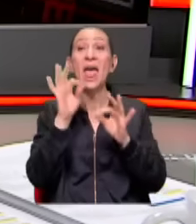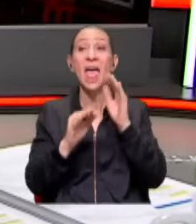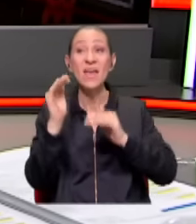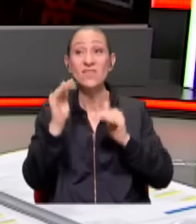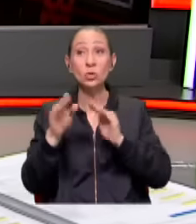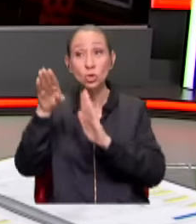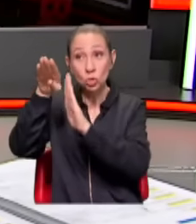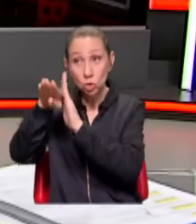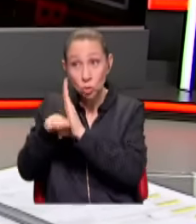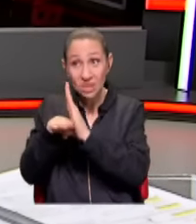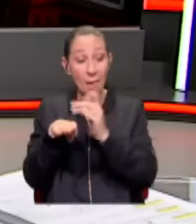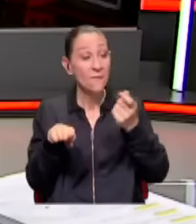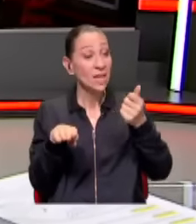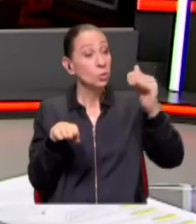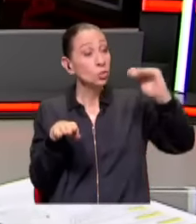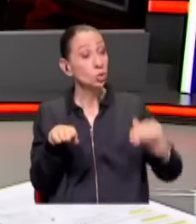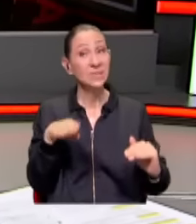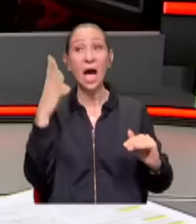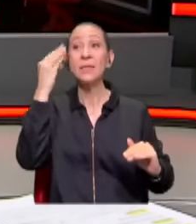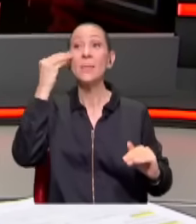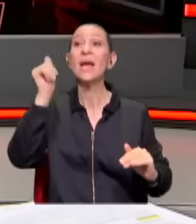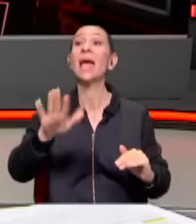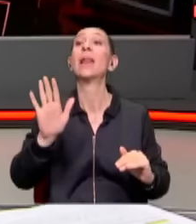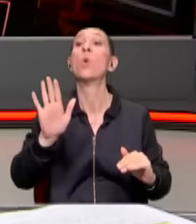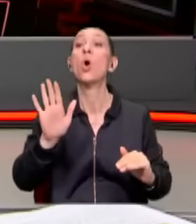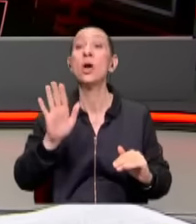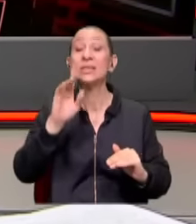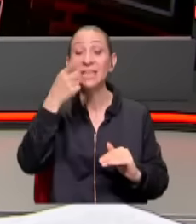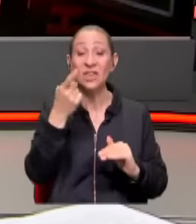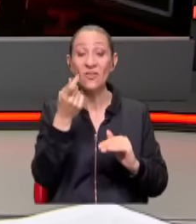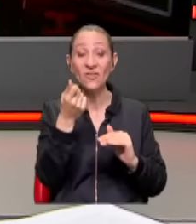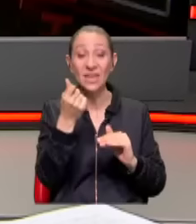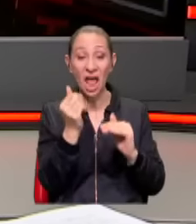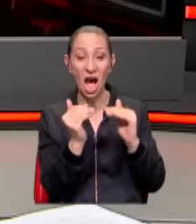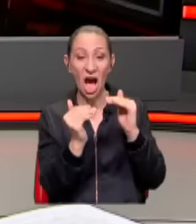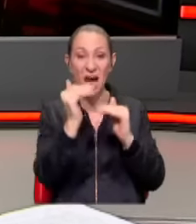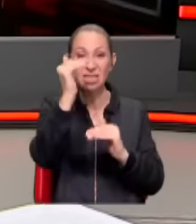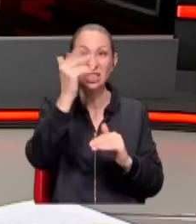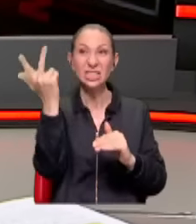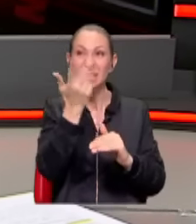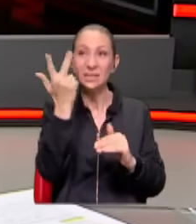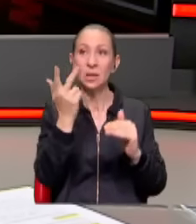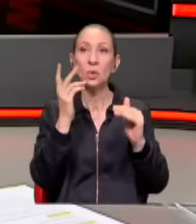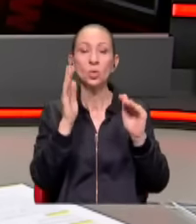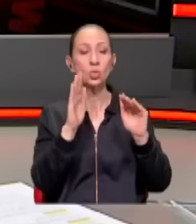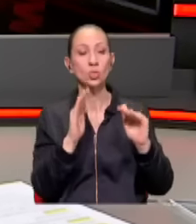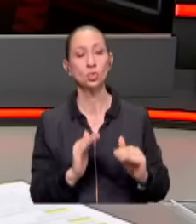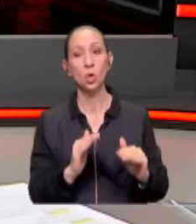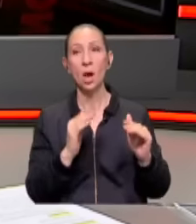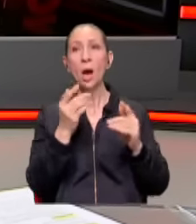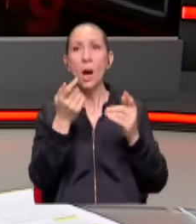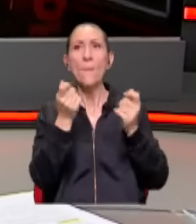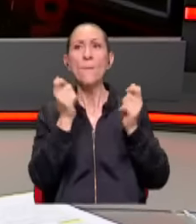Enflasyonun düşmesi fiyatların düşmesi anlamına gelmiyor. Sadece fiyatların artışı hızının düşmesi anlamına geliyor. Fiyatlar gene